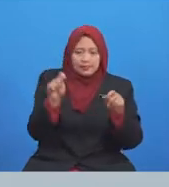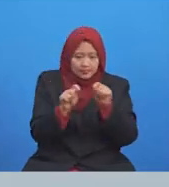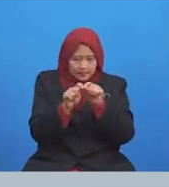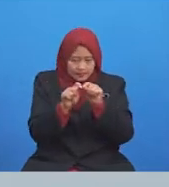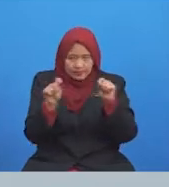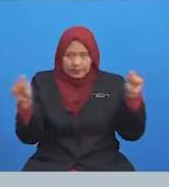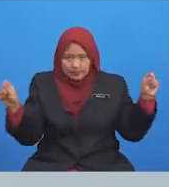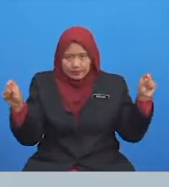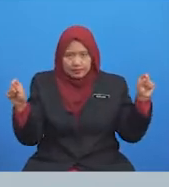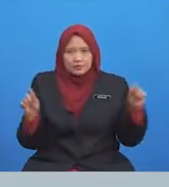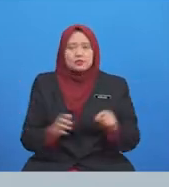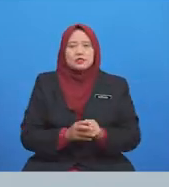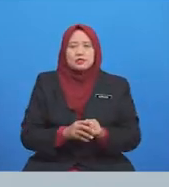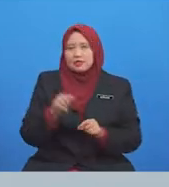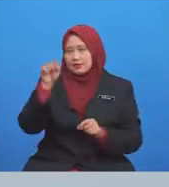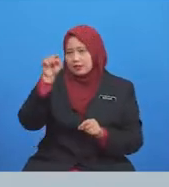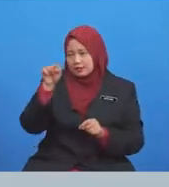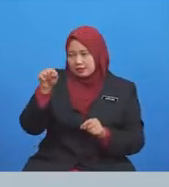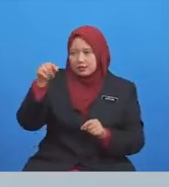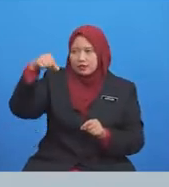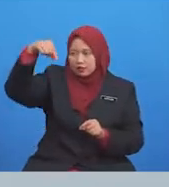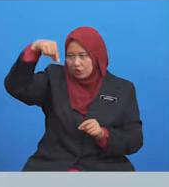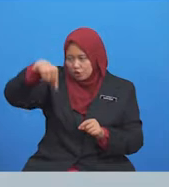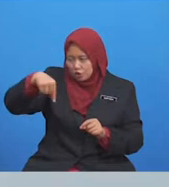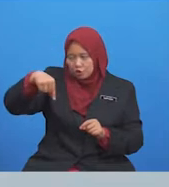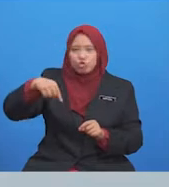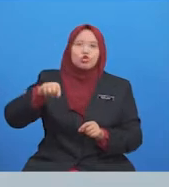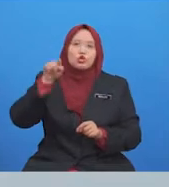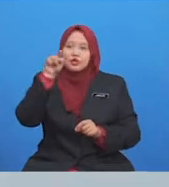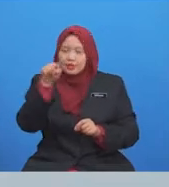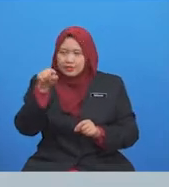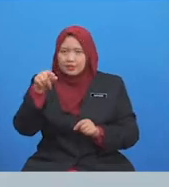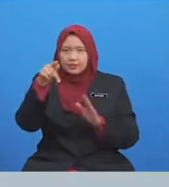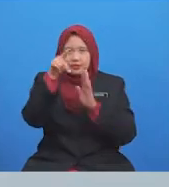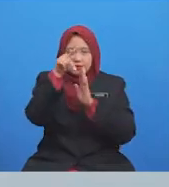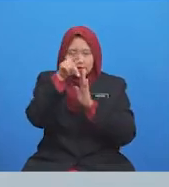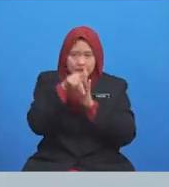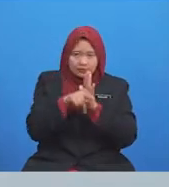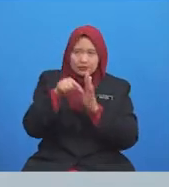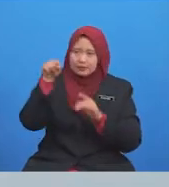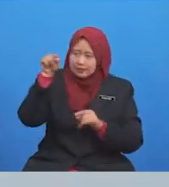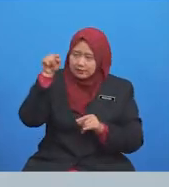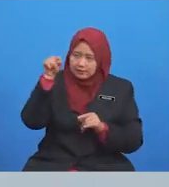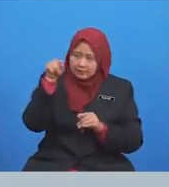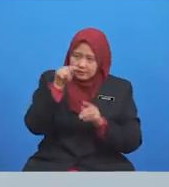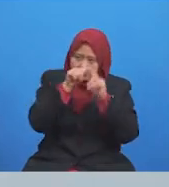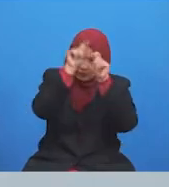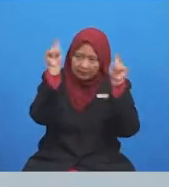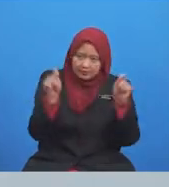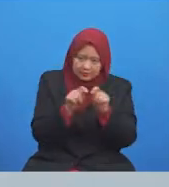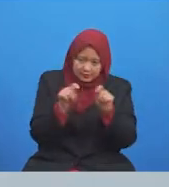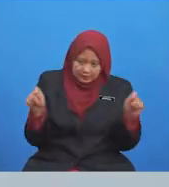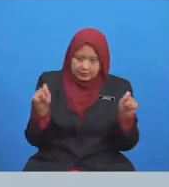Dan titik ketangenan Q wujud apabila tangen bersentuhan dengan bulatan.